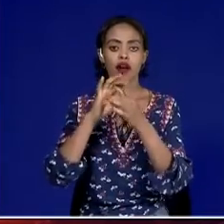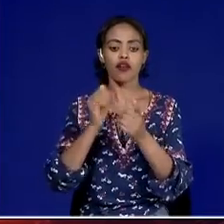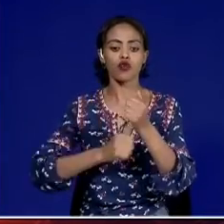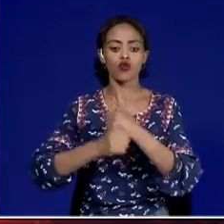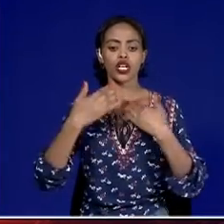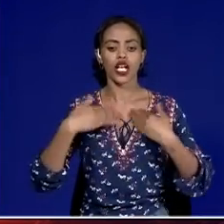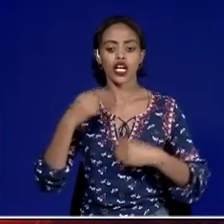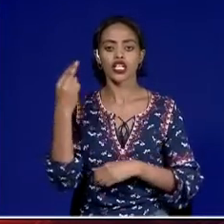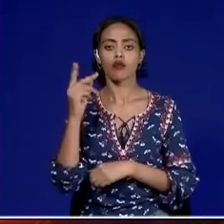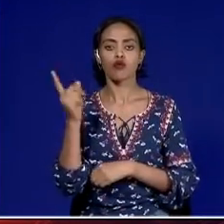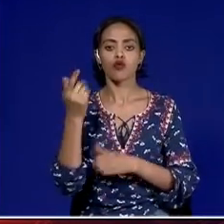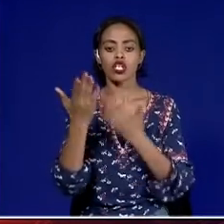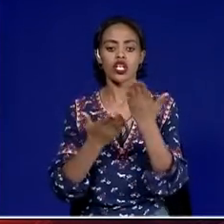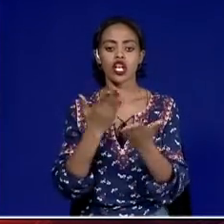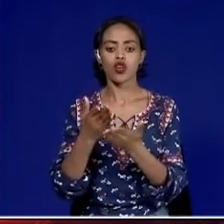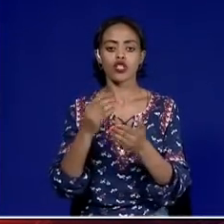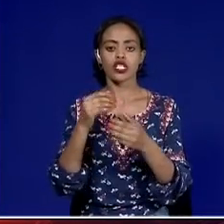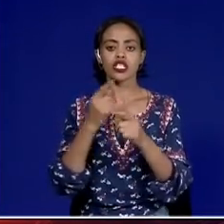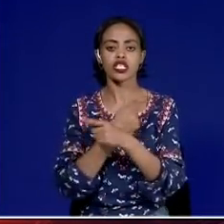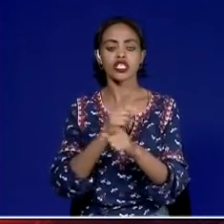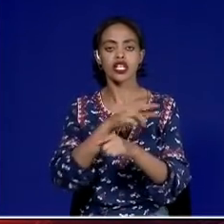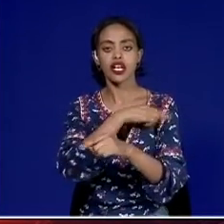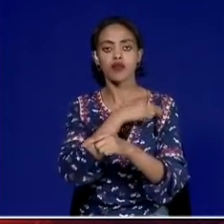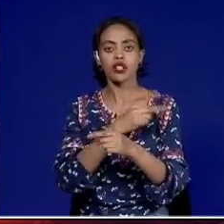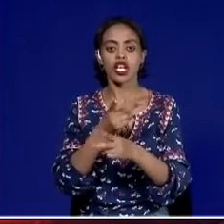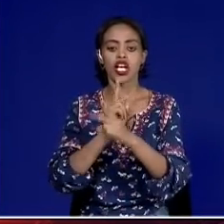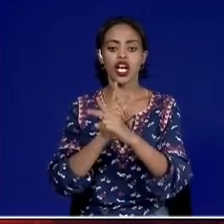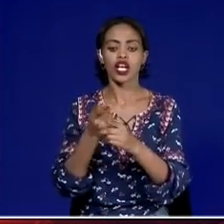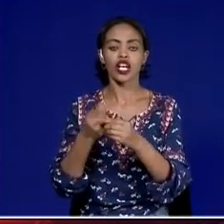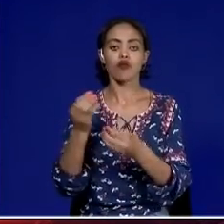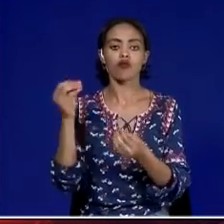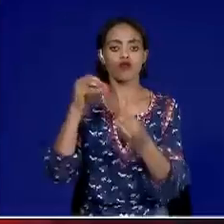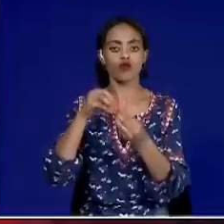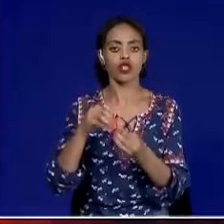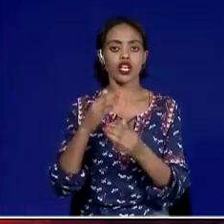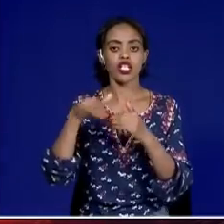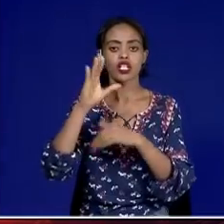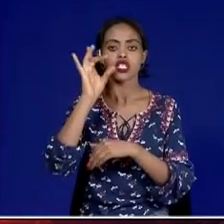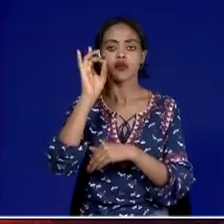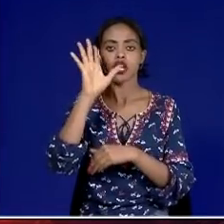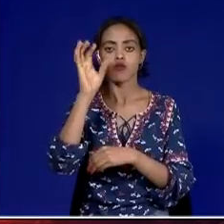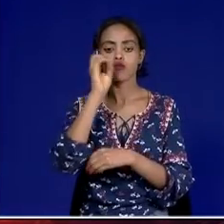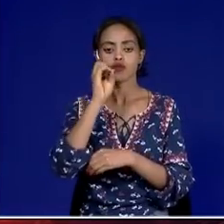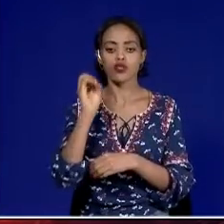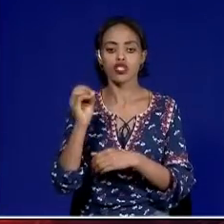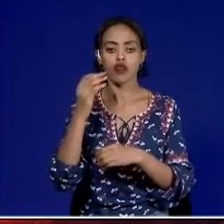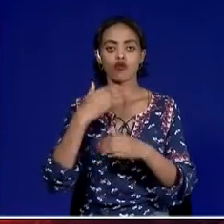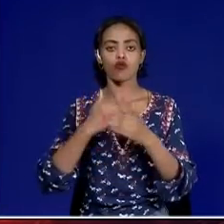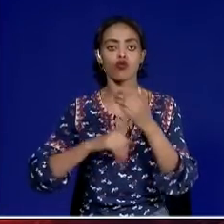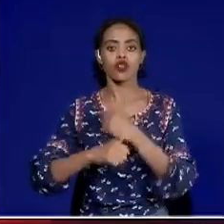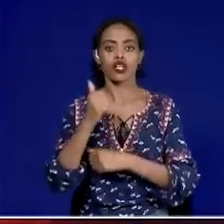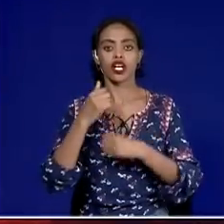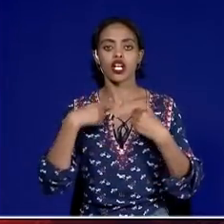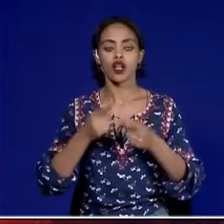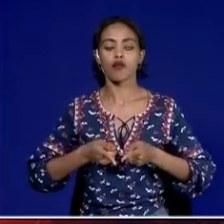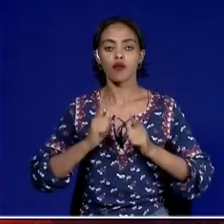أكل تربح تخون لقلقالوت ناتح كمنام لقحن دقمان كابي مهب توساخي لعلي سمانا حمشتن ميتاوي قدات أكل تقري من